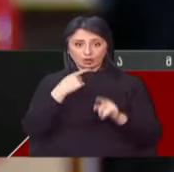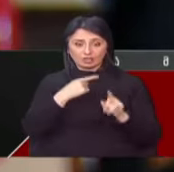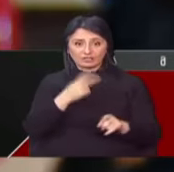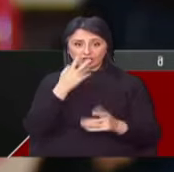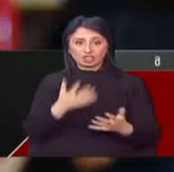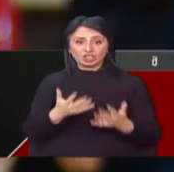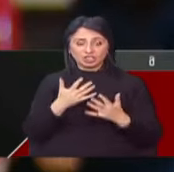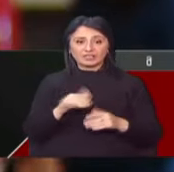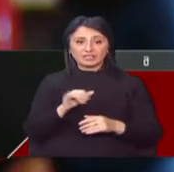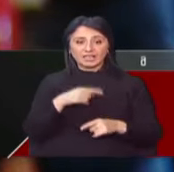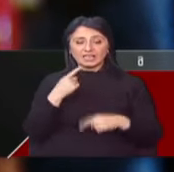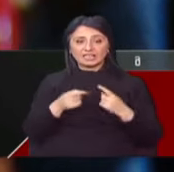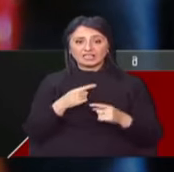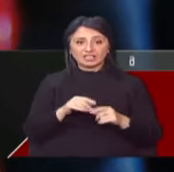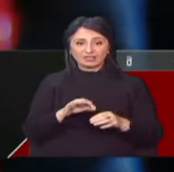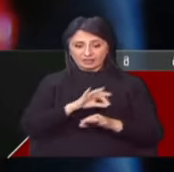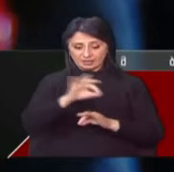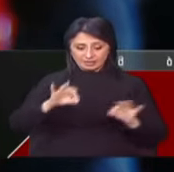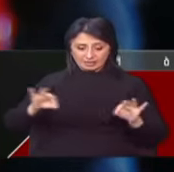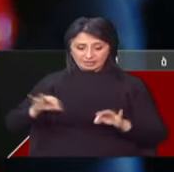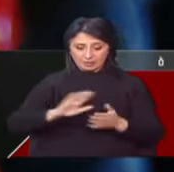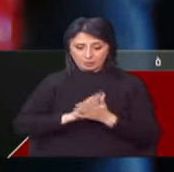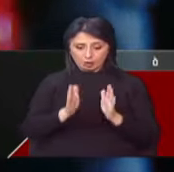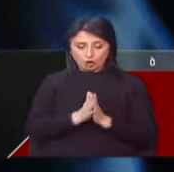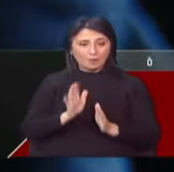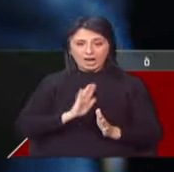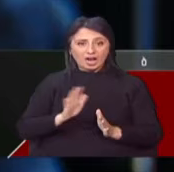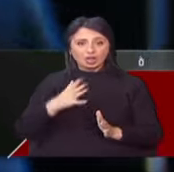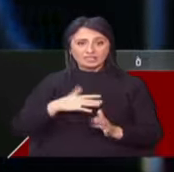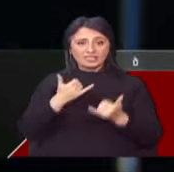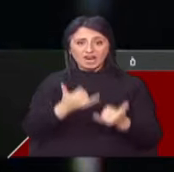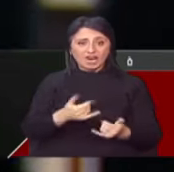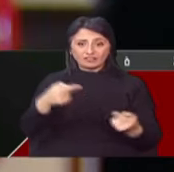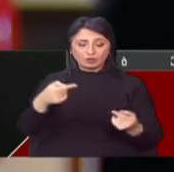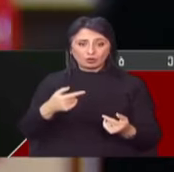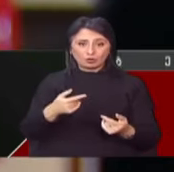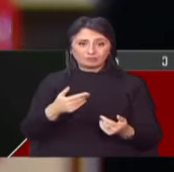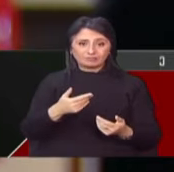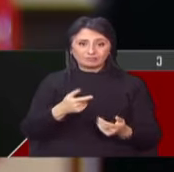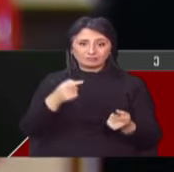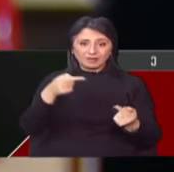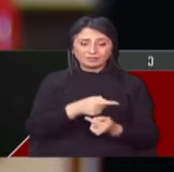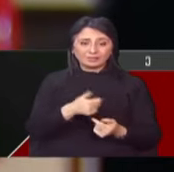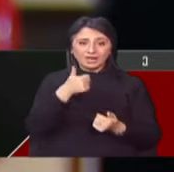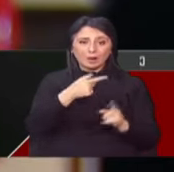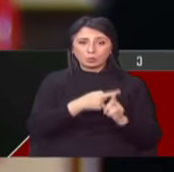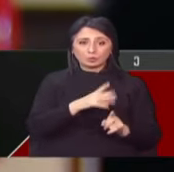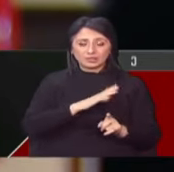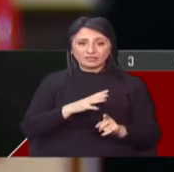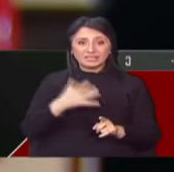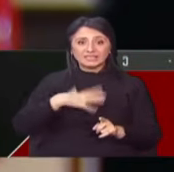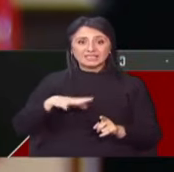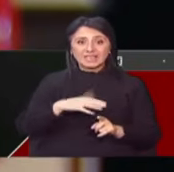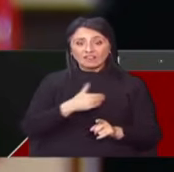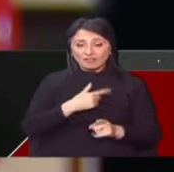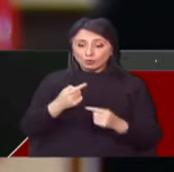როგორც ჩანს, სადაც ითქვა რომ კარტოგრაფიული მასალით მდგომარეობა არ იყო საქართველოსთვის სახარბიელო, თუმცა ამის მიუხედავად იყო ინტერესი რომ საქართველოს